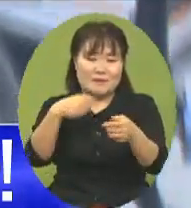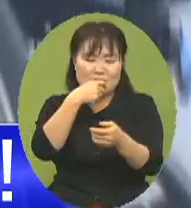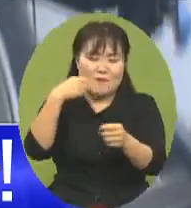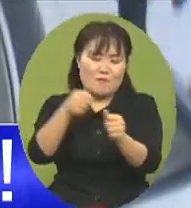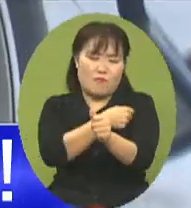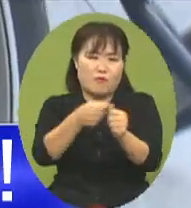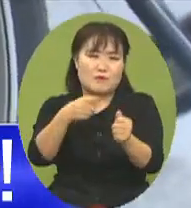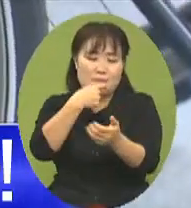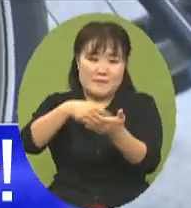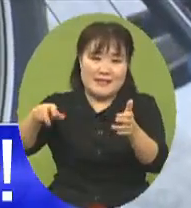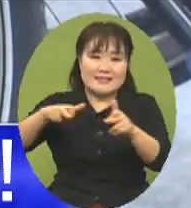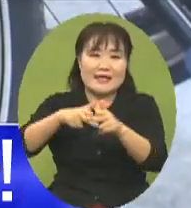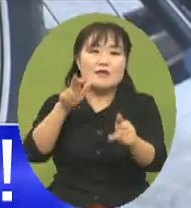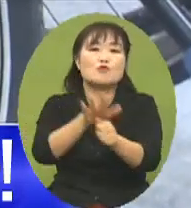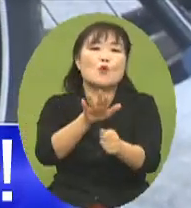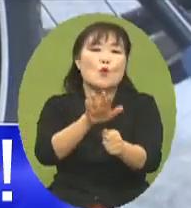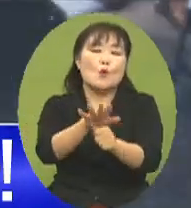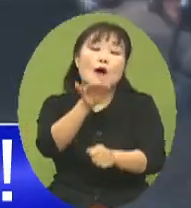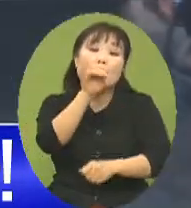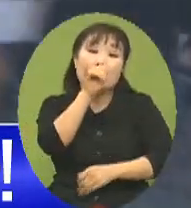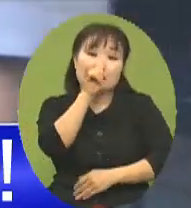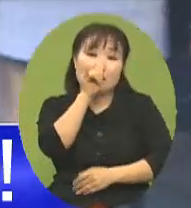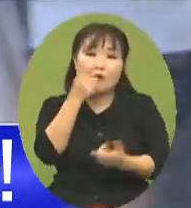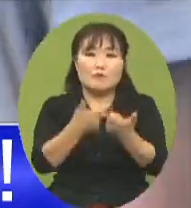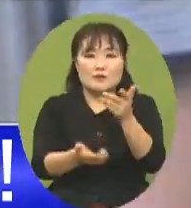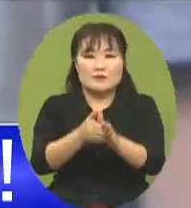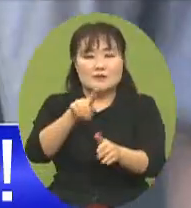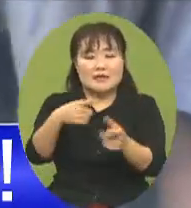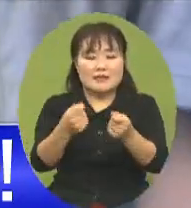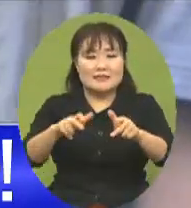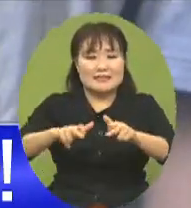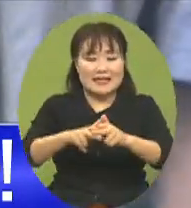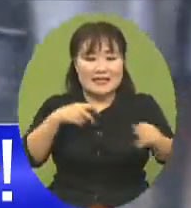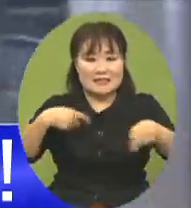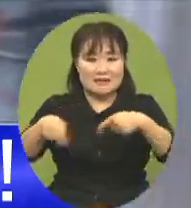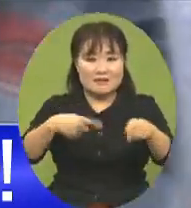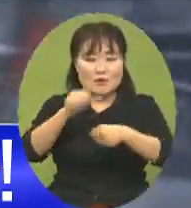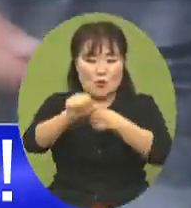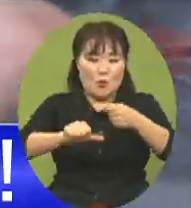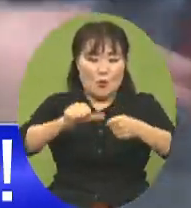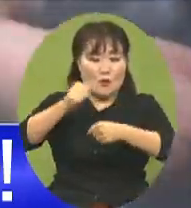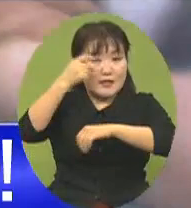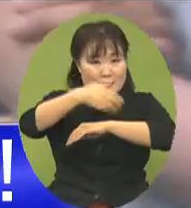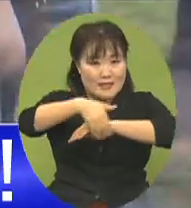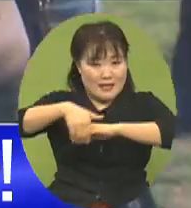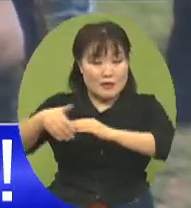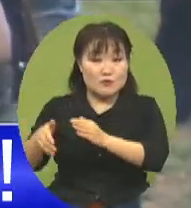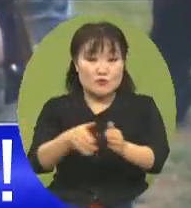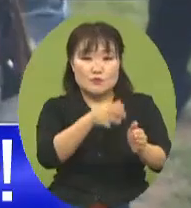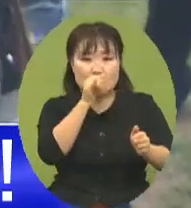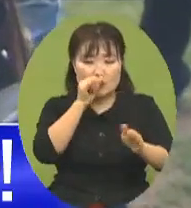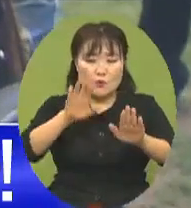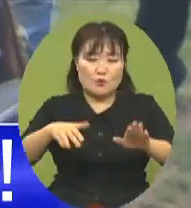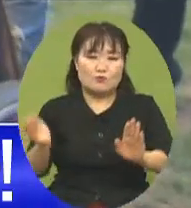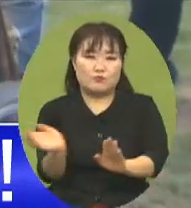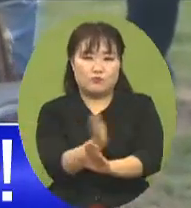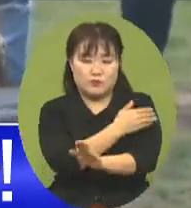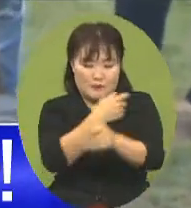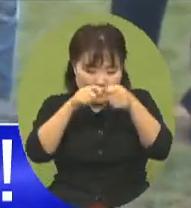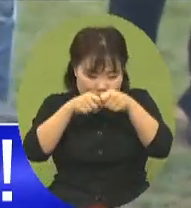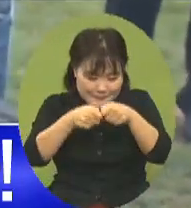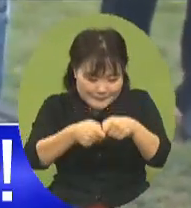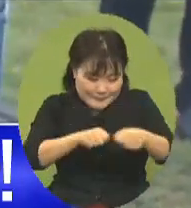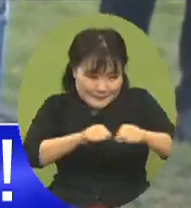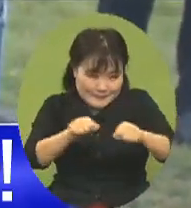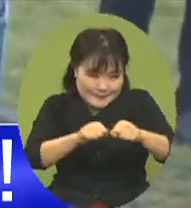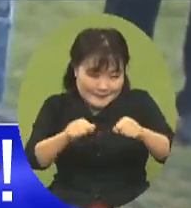피해 장애인을 돕는 대책도 담겼습니다. 부산시가 이 같은 장애인 정책 5개년 계획을 마련하고 올해부터 세부